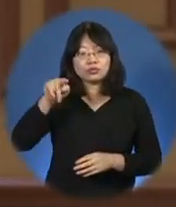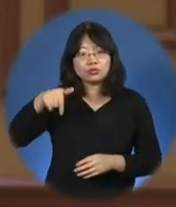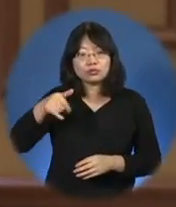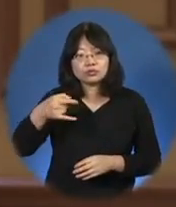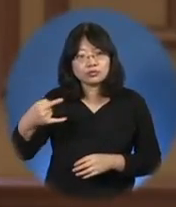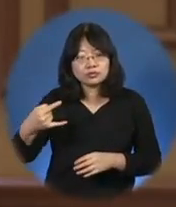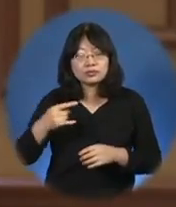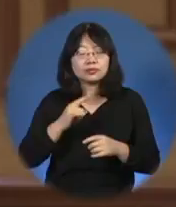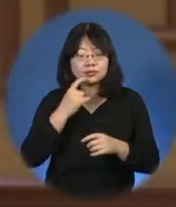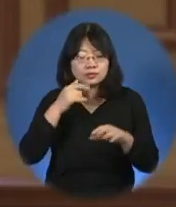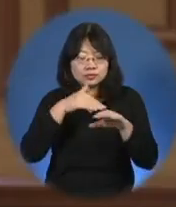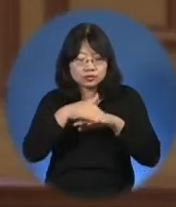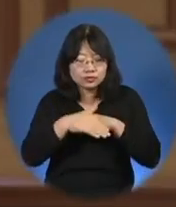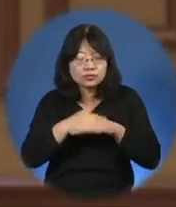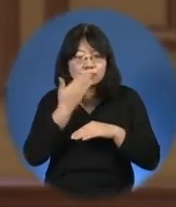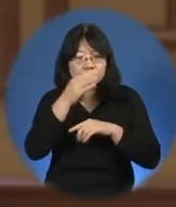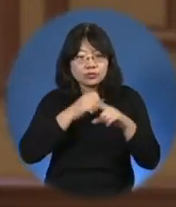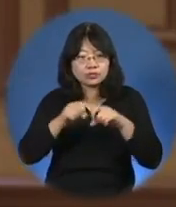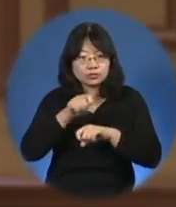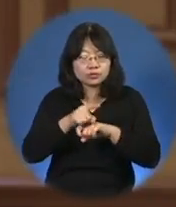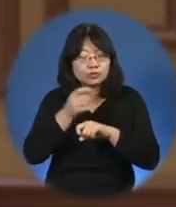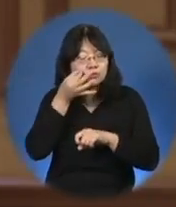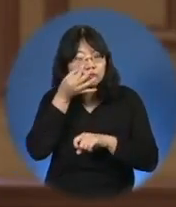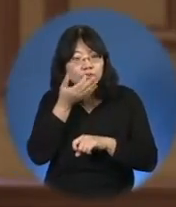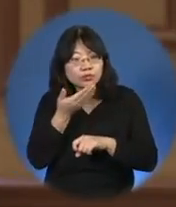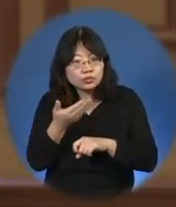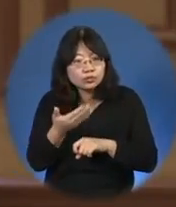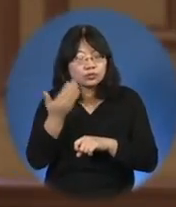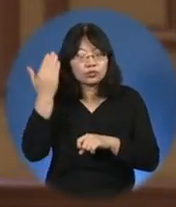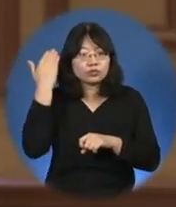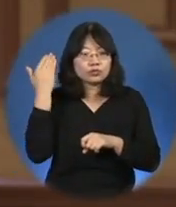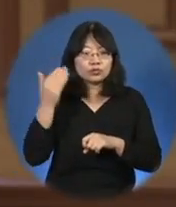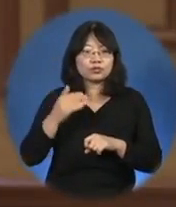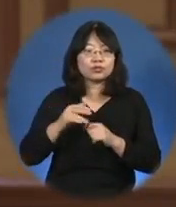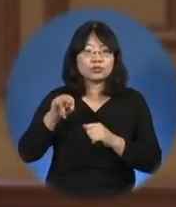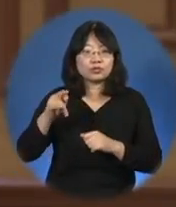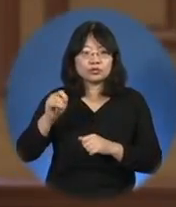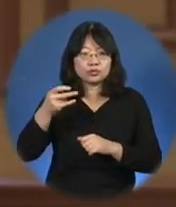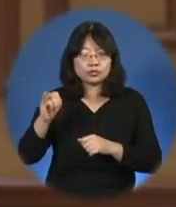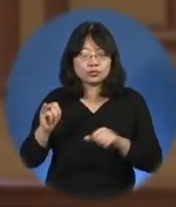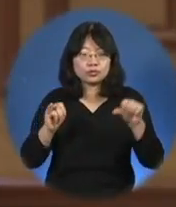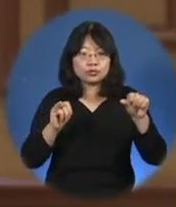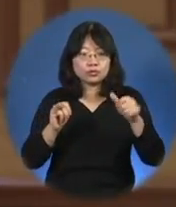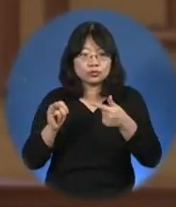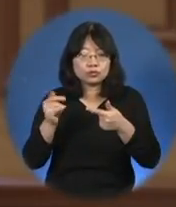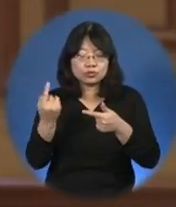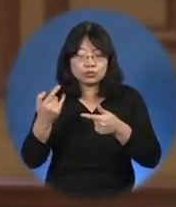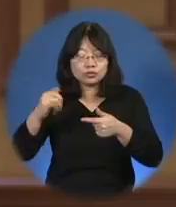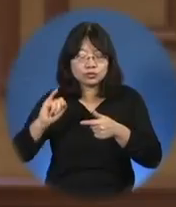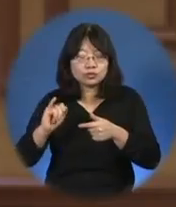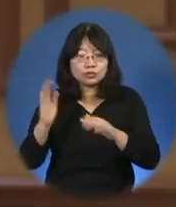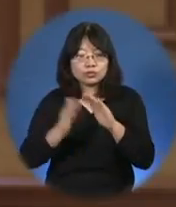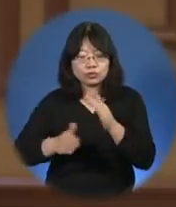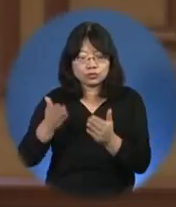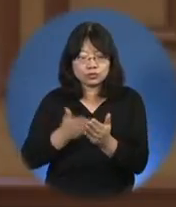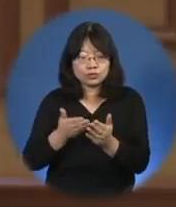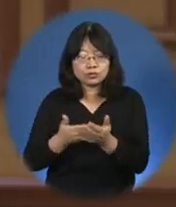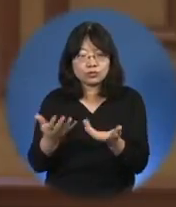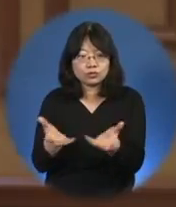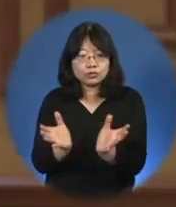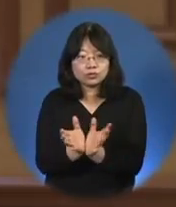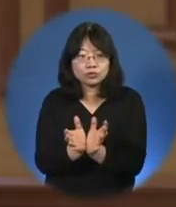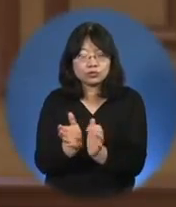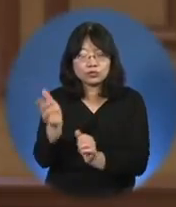보여준 전 신고리 56호기 공론화위원회 위원장 김지영 변호사를 초대했습니다. 숙의 민주주의가